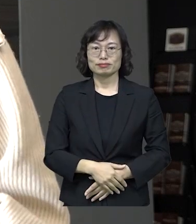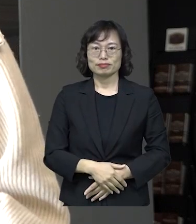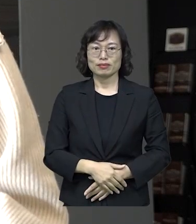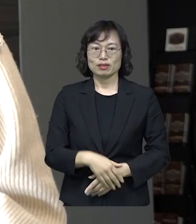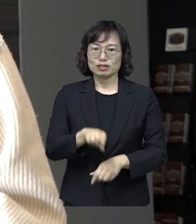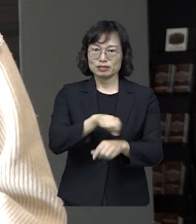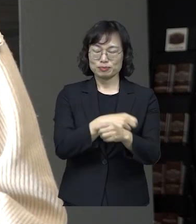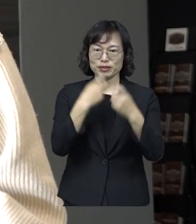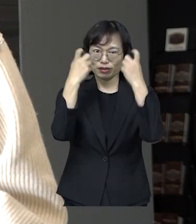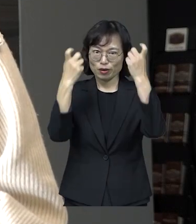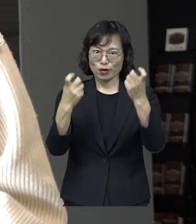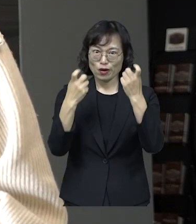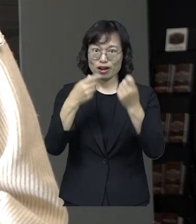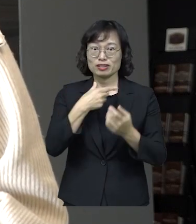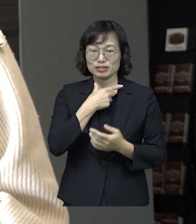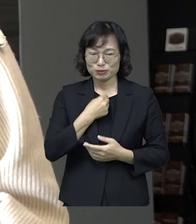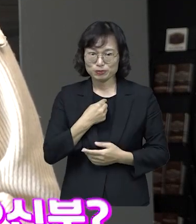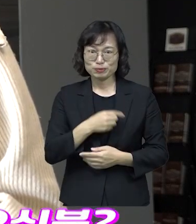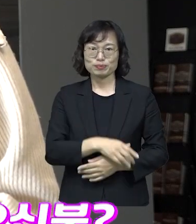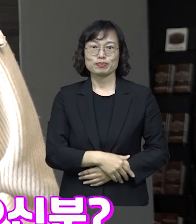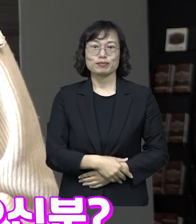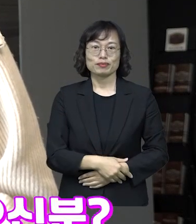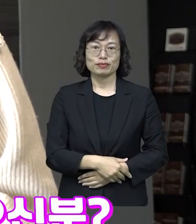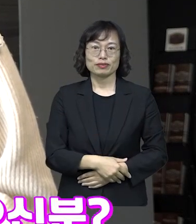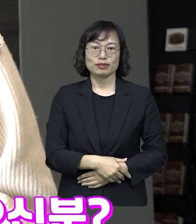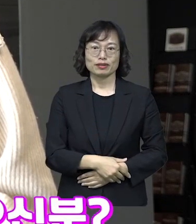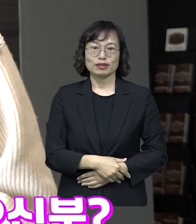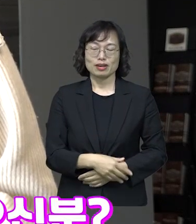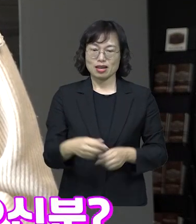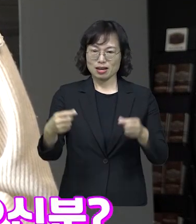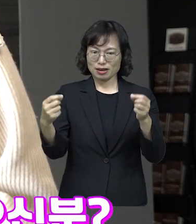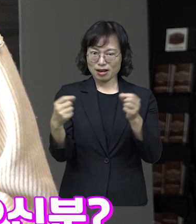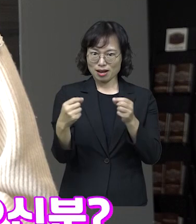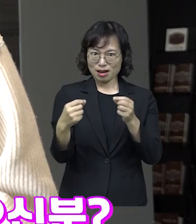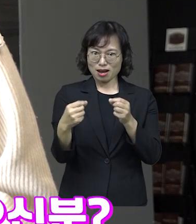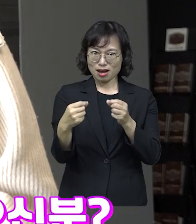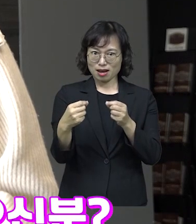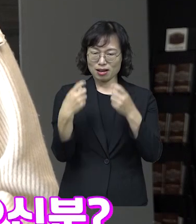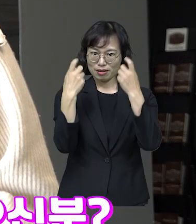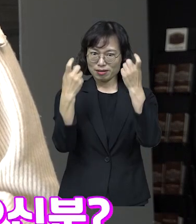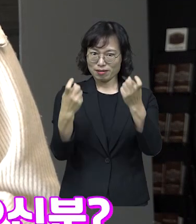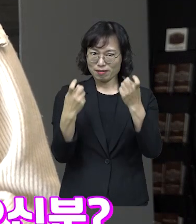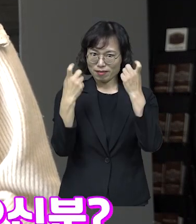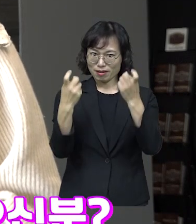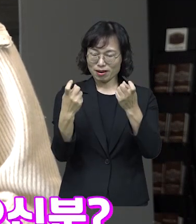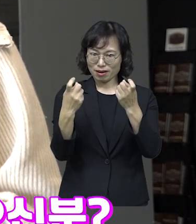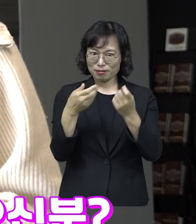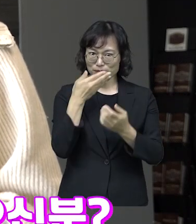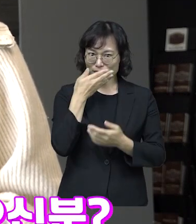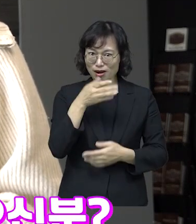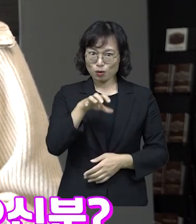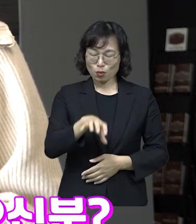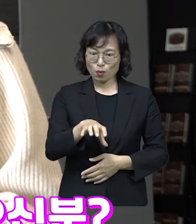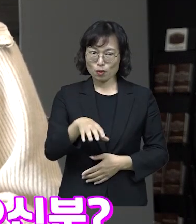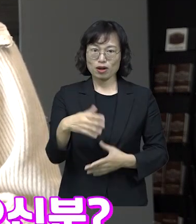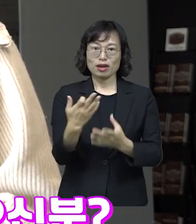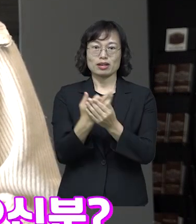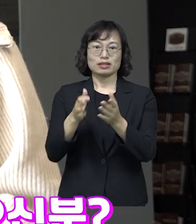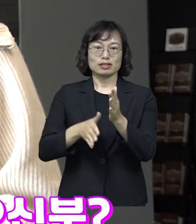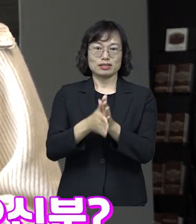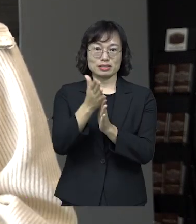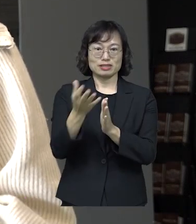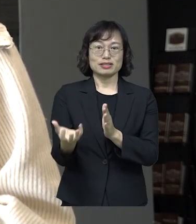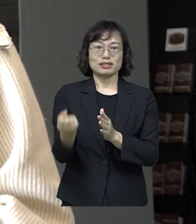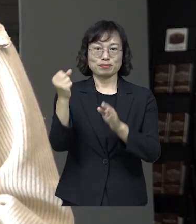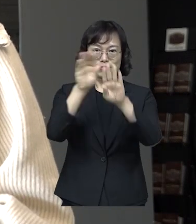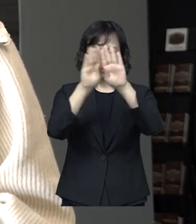않은 요즘이죠. 일상을 벗어나 색다른 여행 즐기고 싶으실 텐데요. 여기 가장 가깝고도 먼